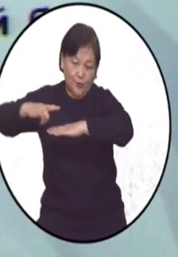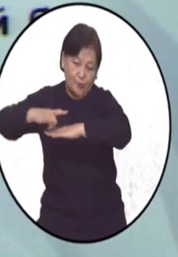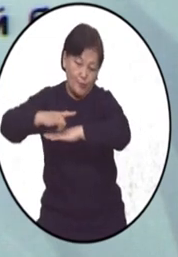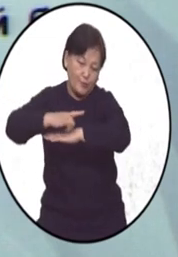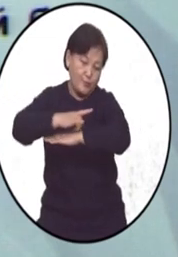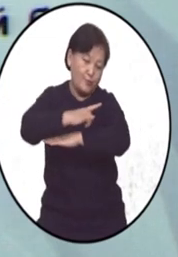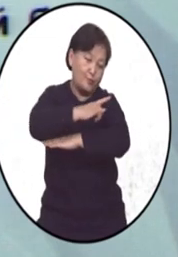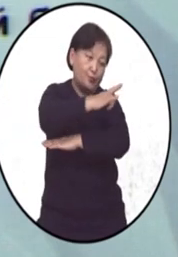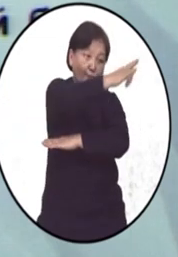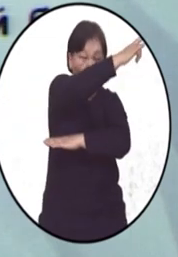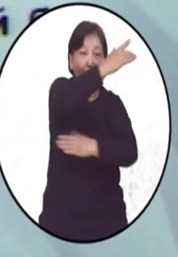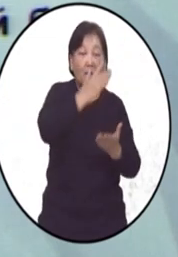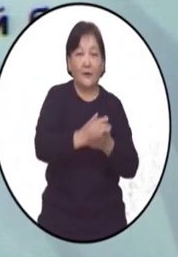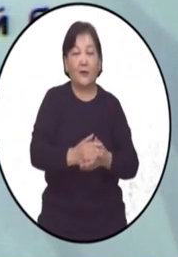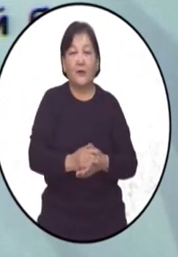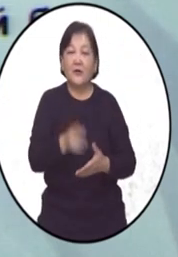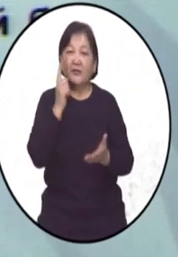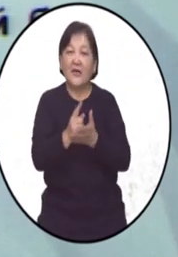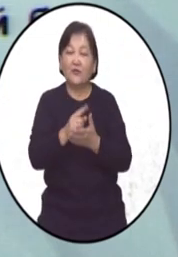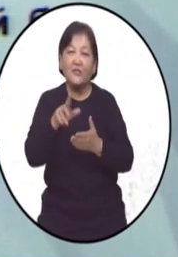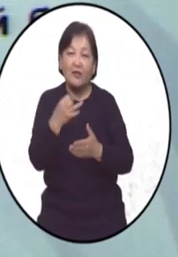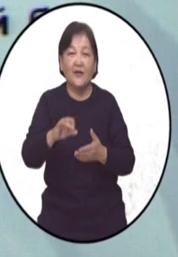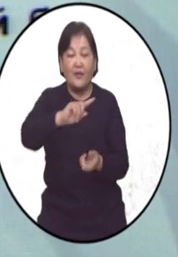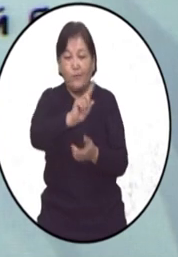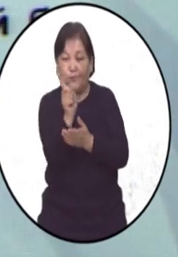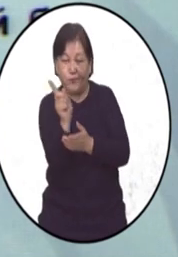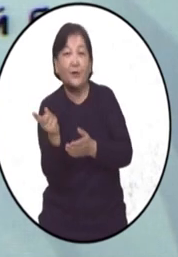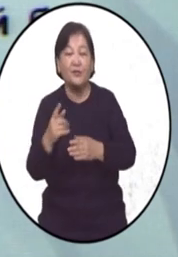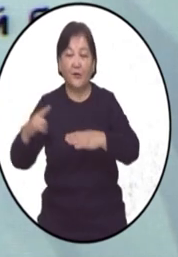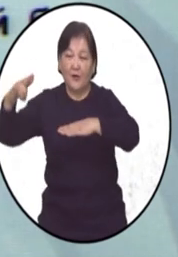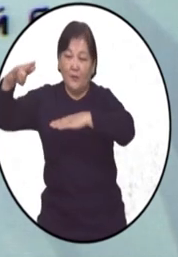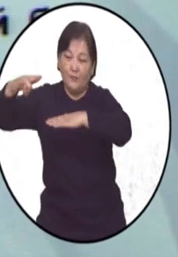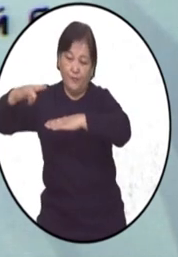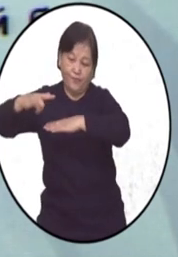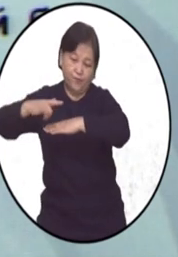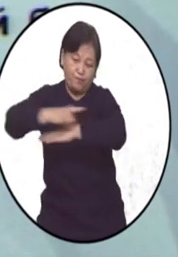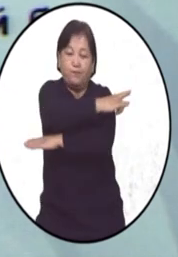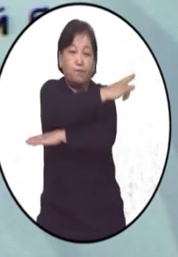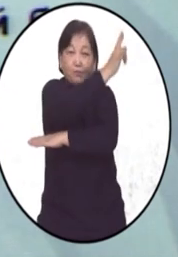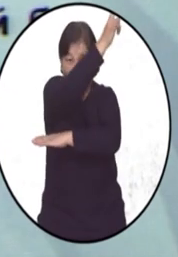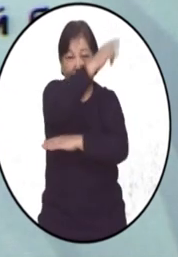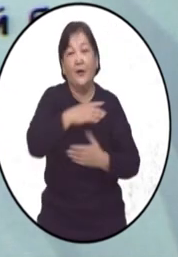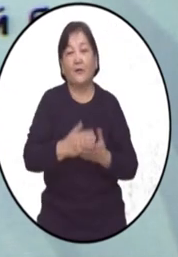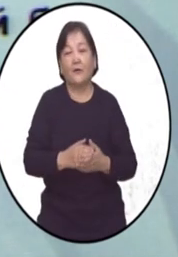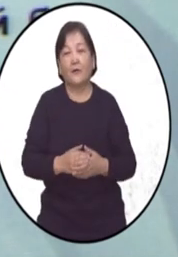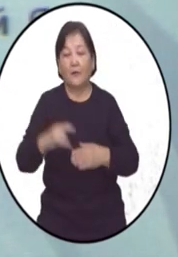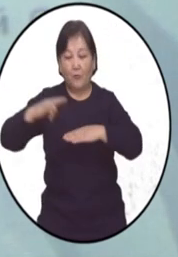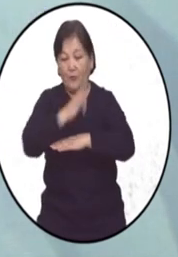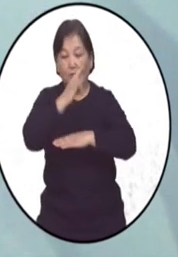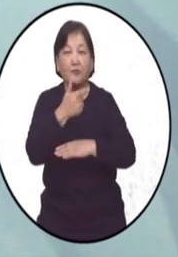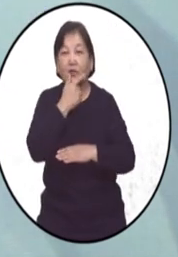бол бийлүүлдэг. Зайлшгүй шаардлагатай хурдаа авч чадаагүй бол онгоц гадраас тасарч нисч чадахгүй гэсэн үг.